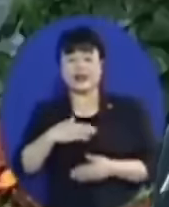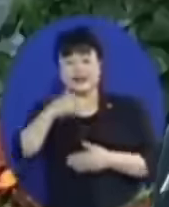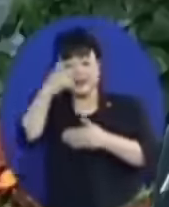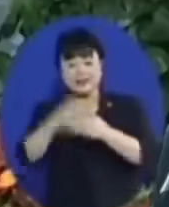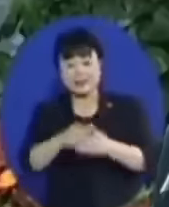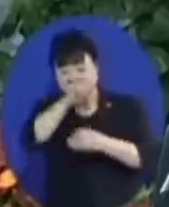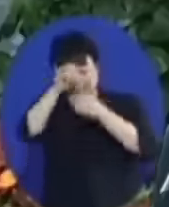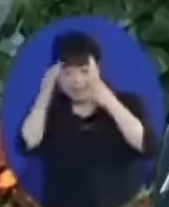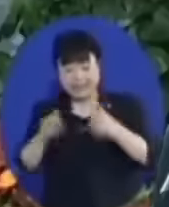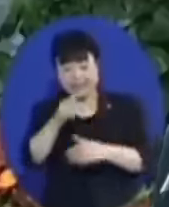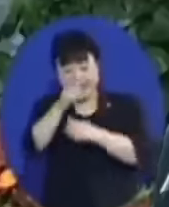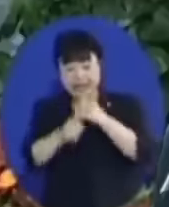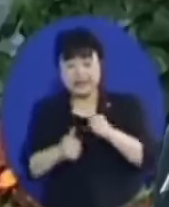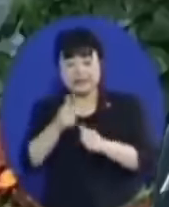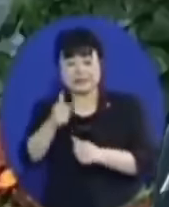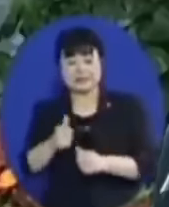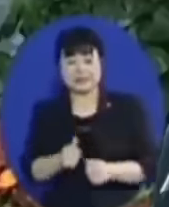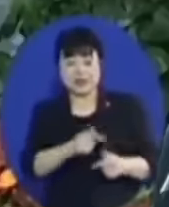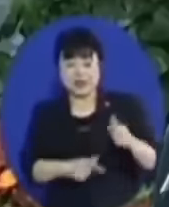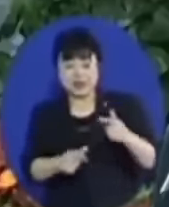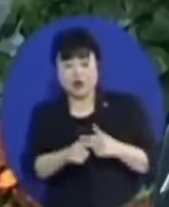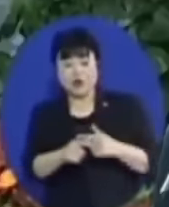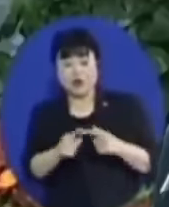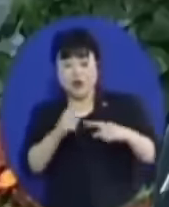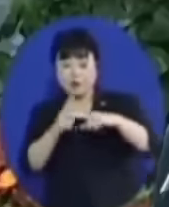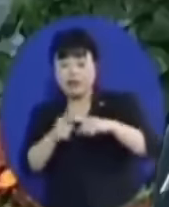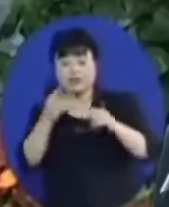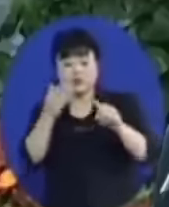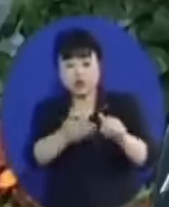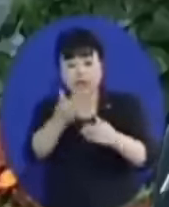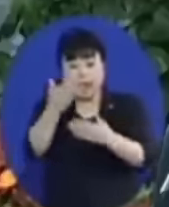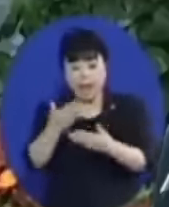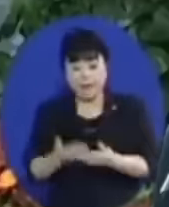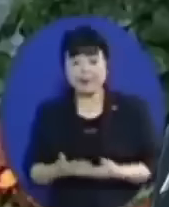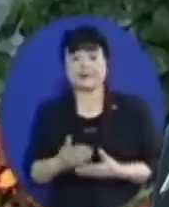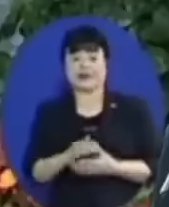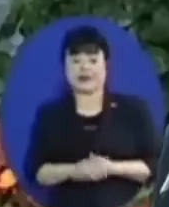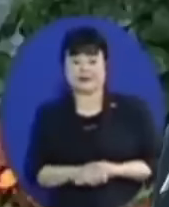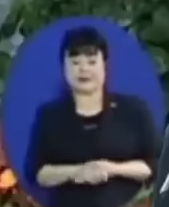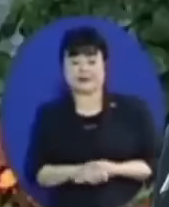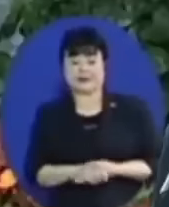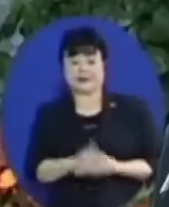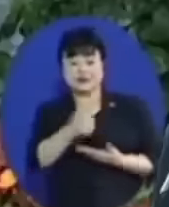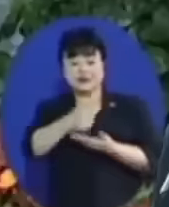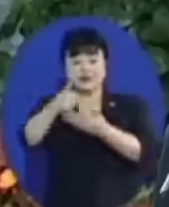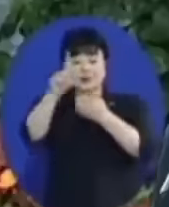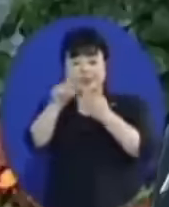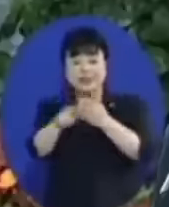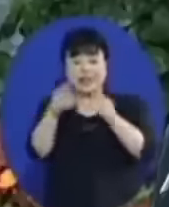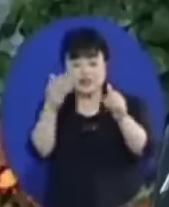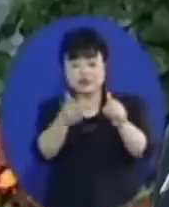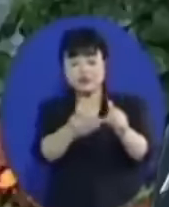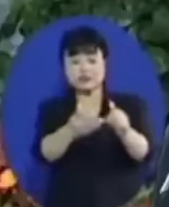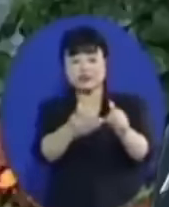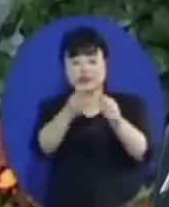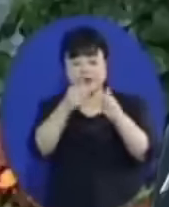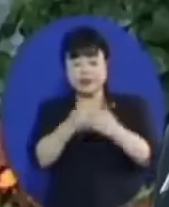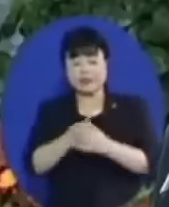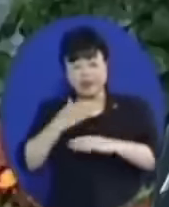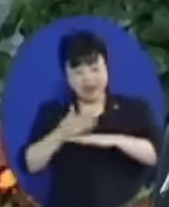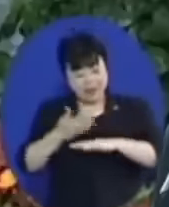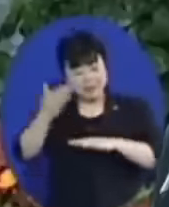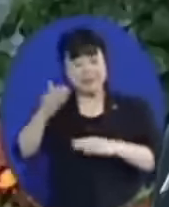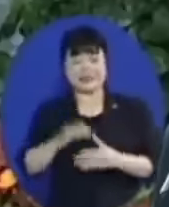모든 생애는 단순히 덧붙여 하나님의 덤으로 사는 생활입니다. 주님 그때 내게 주신 것을 인하여 감사합니다